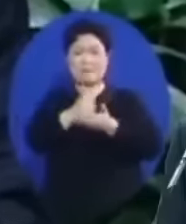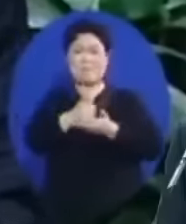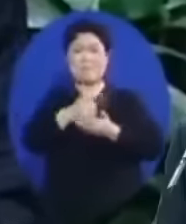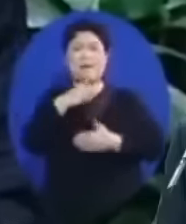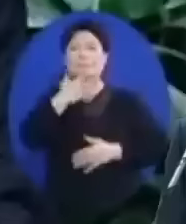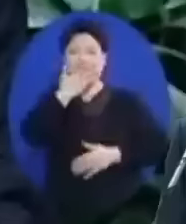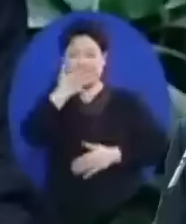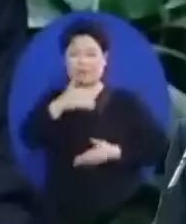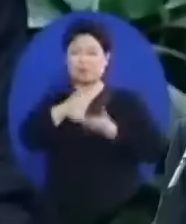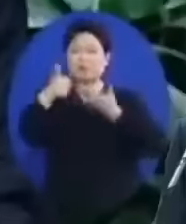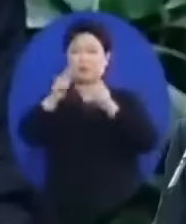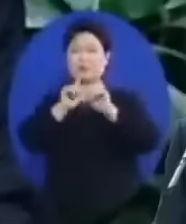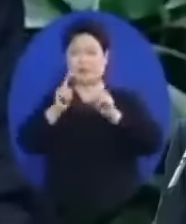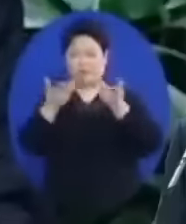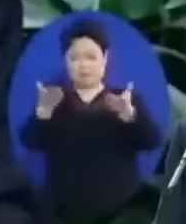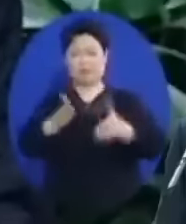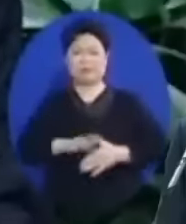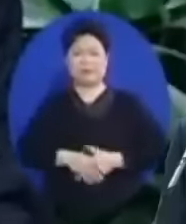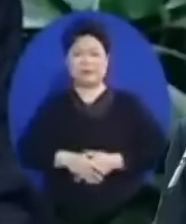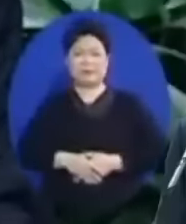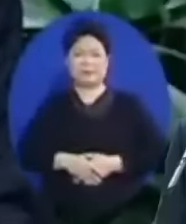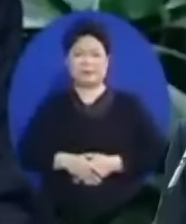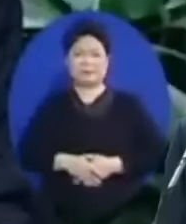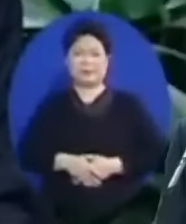있다고 주님께서 말씀하셨습니다.